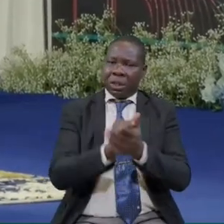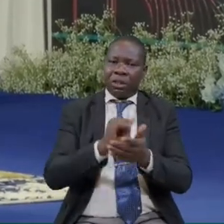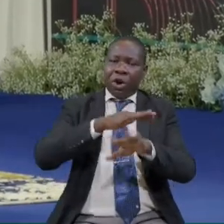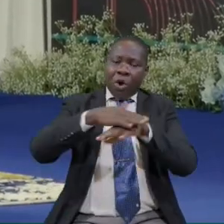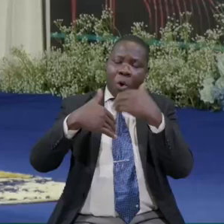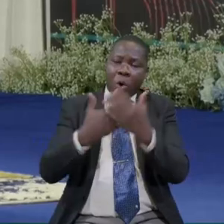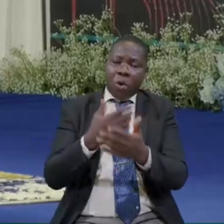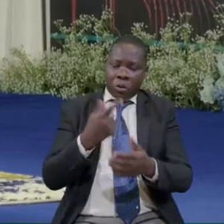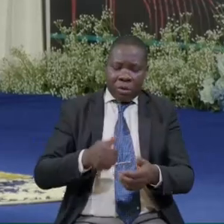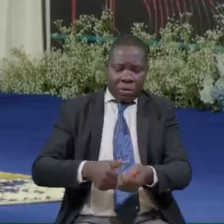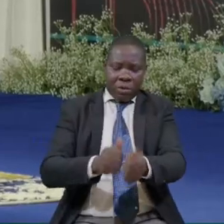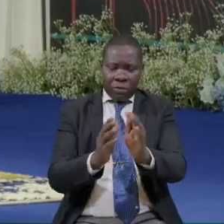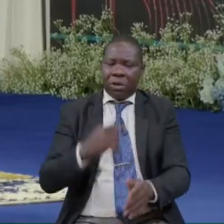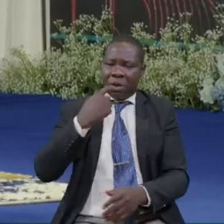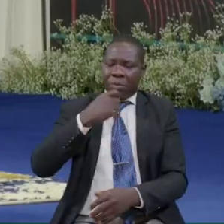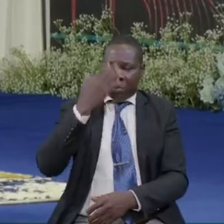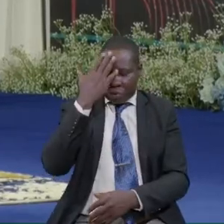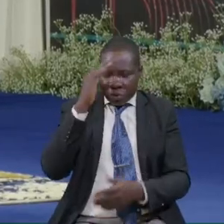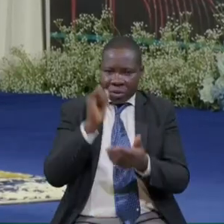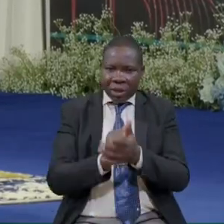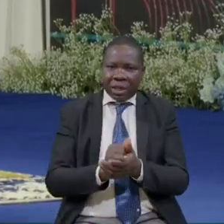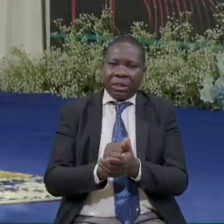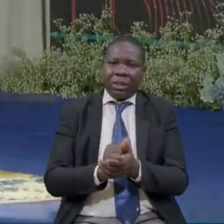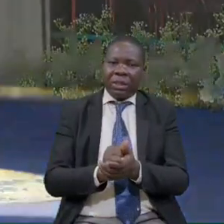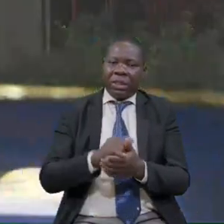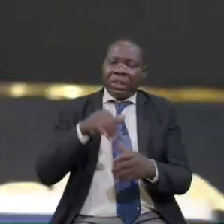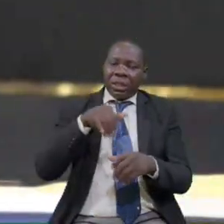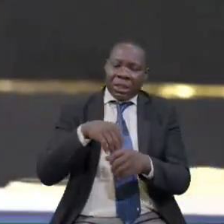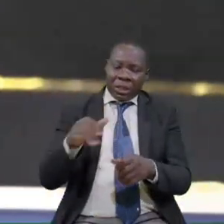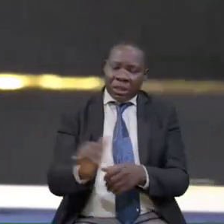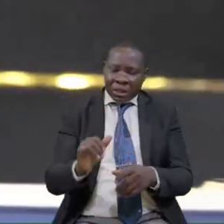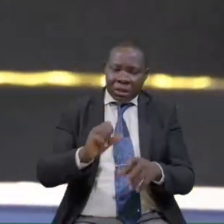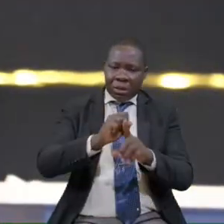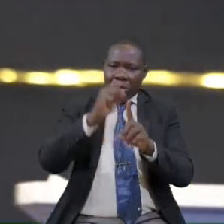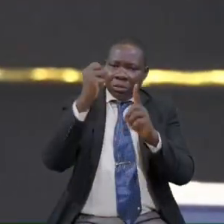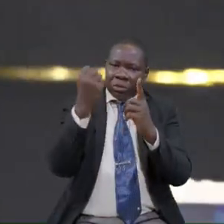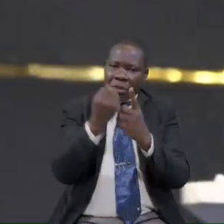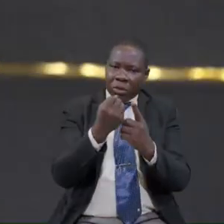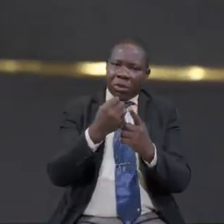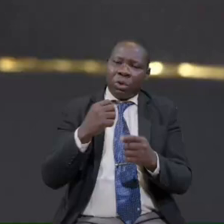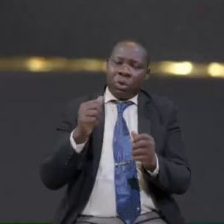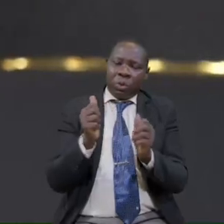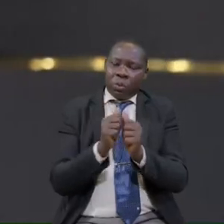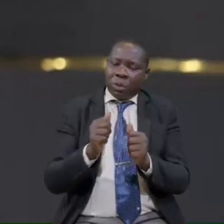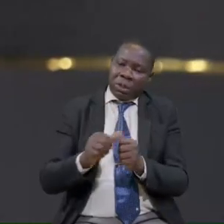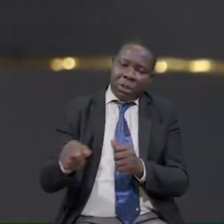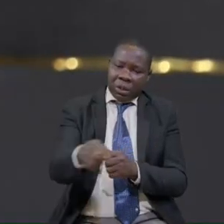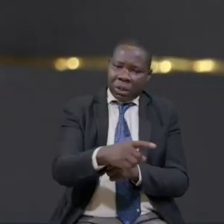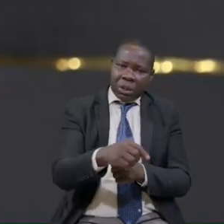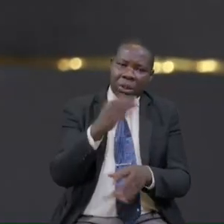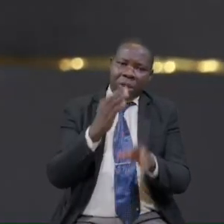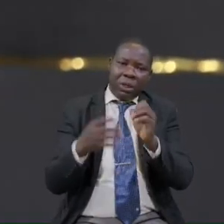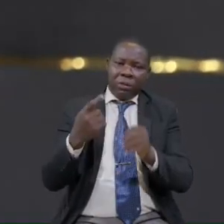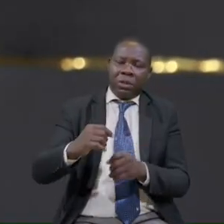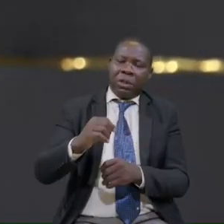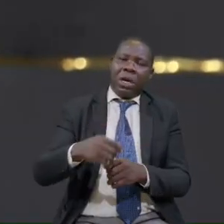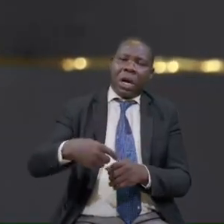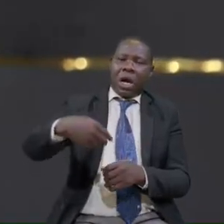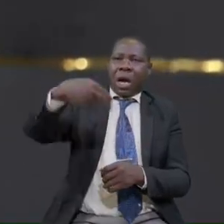sujets doivent le savoir que c'est la même situation avec eux. Si la personne